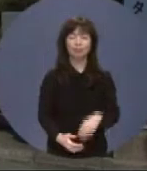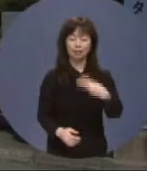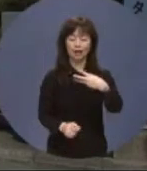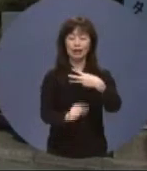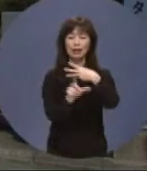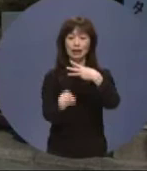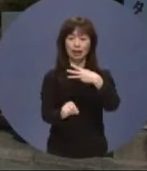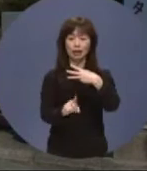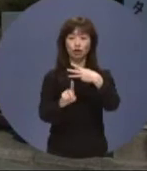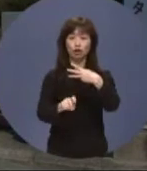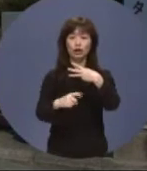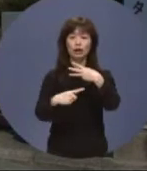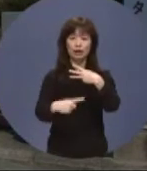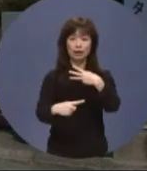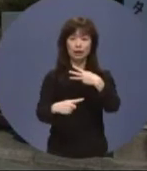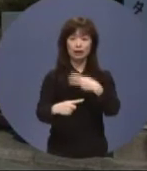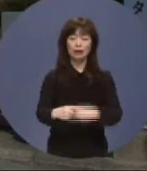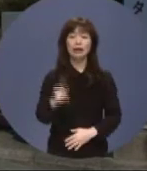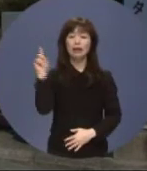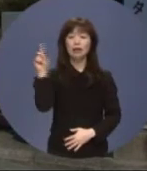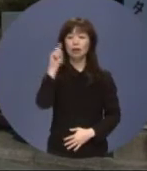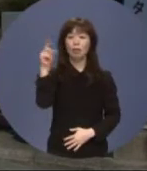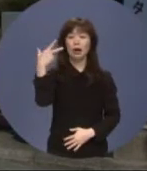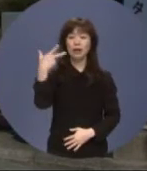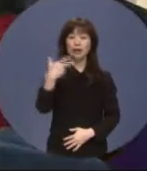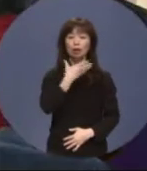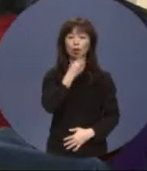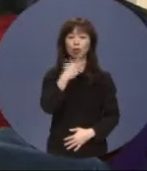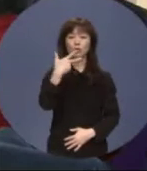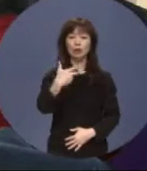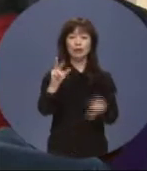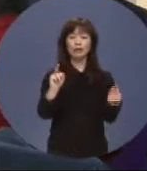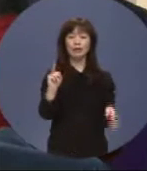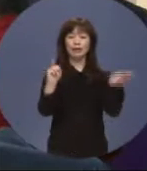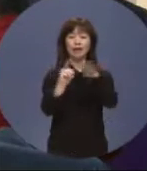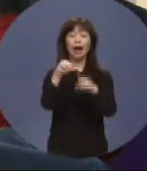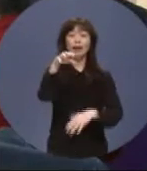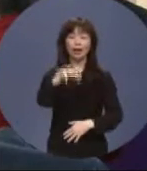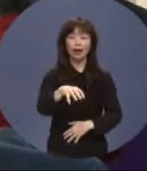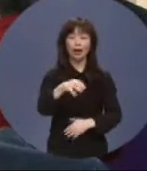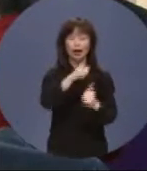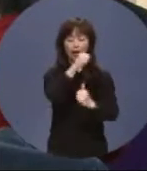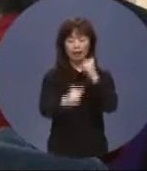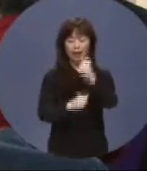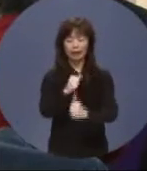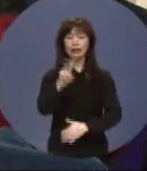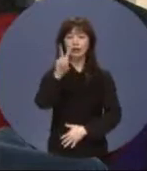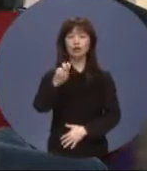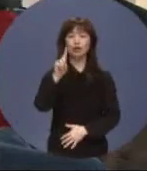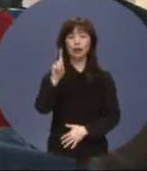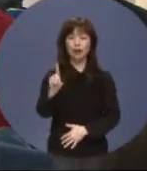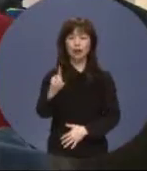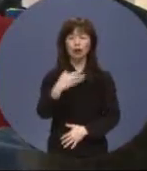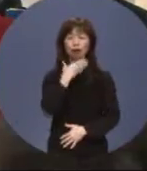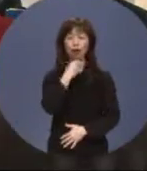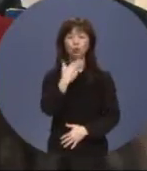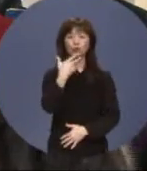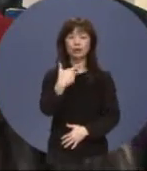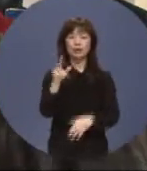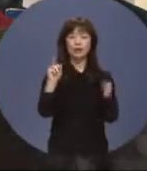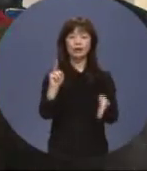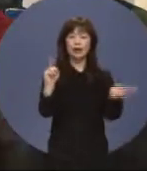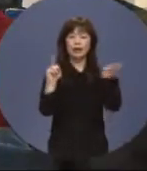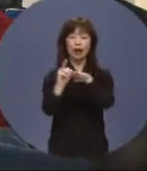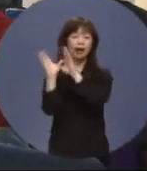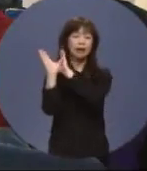3月11日生駒市福祉センターで第21回福祉センター祭が